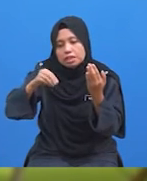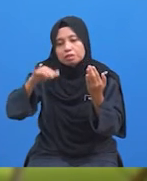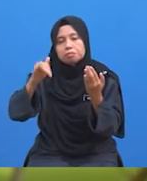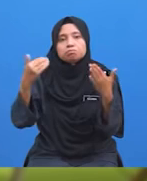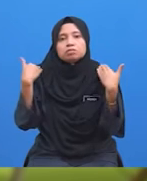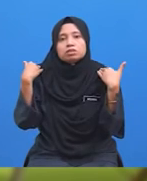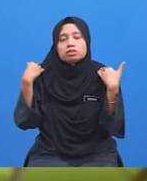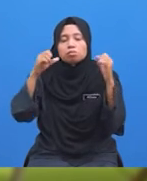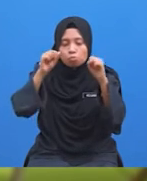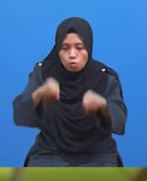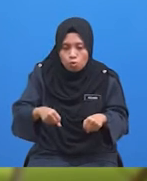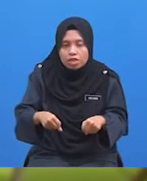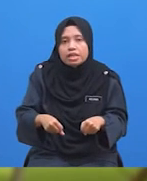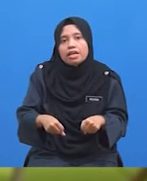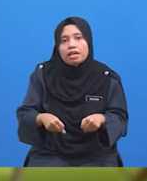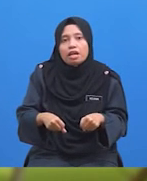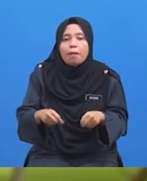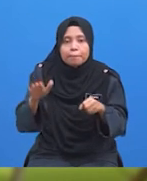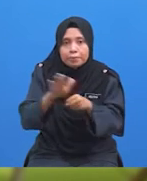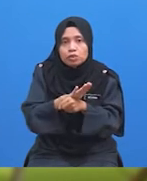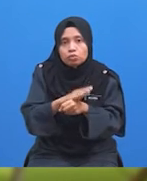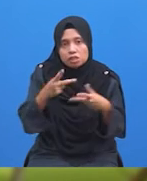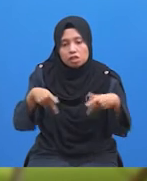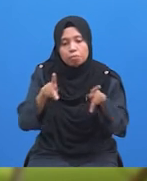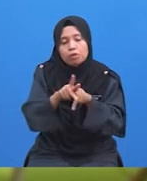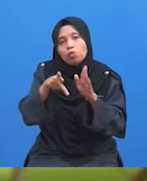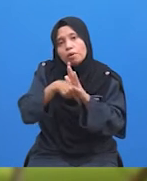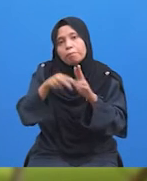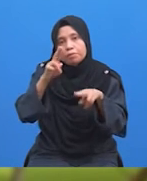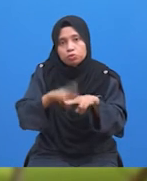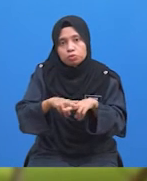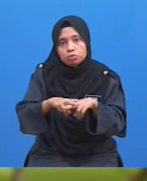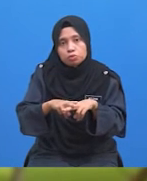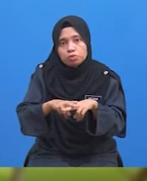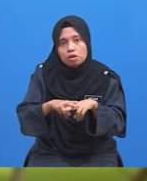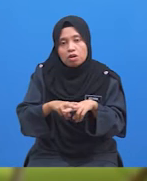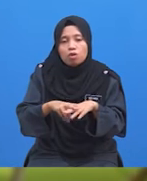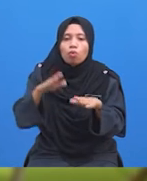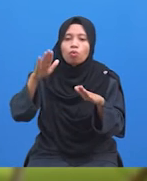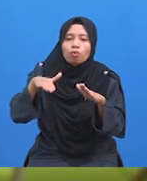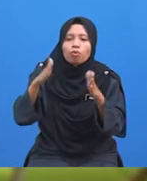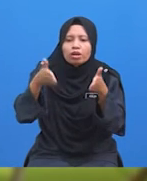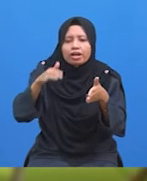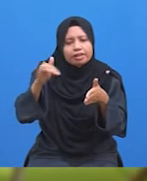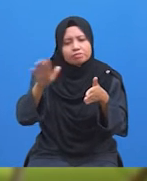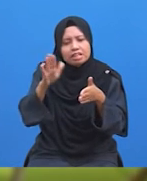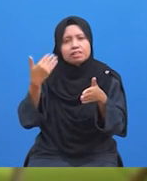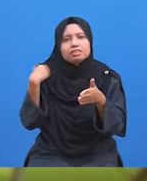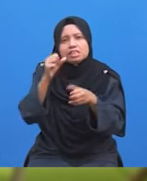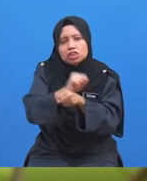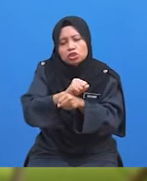ada berupaya menampung dan memenuhi keperluan penduduk pengangguran di luar Banda dapat